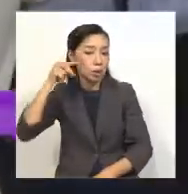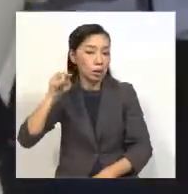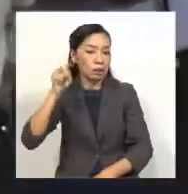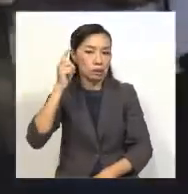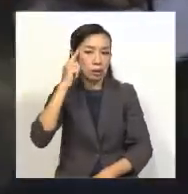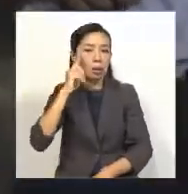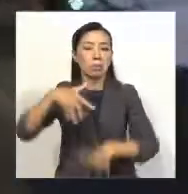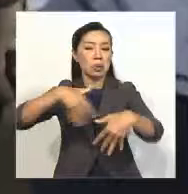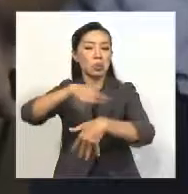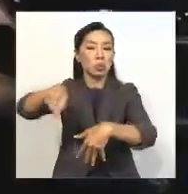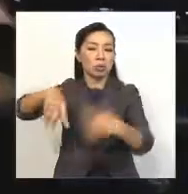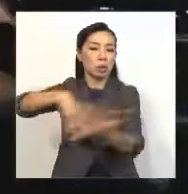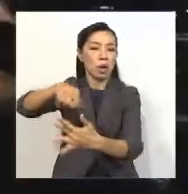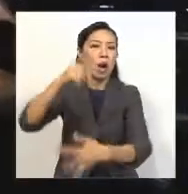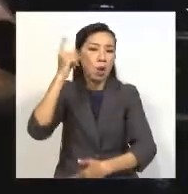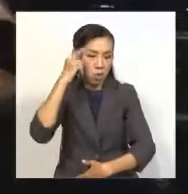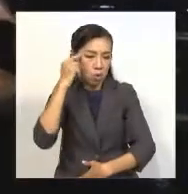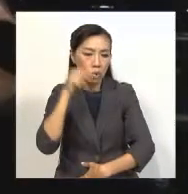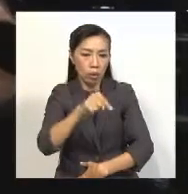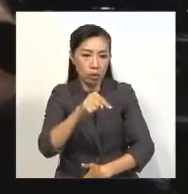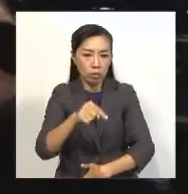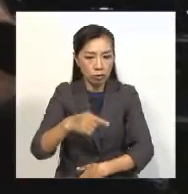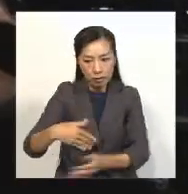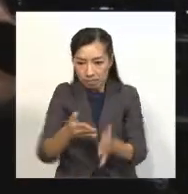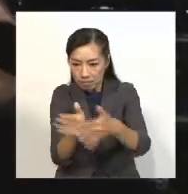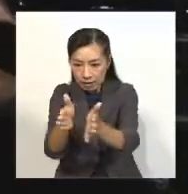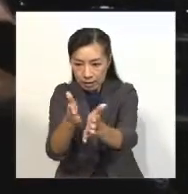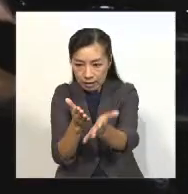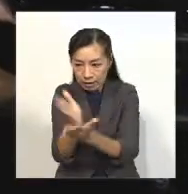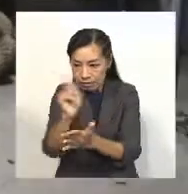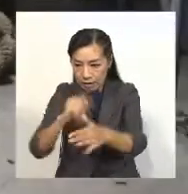ายน่าจะเป็นคนในพื้นที่แล้วก็ทราบเส้นทางหลบหนีเป็นอย่างดีตอน